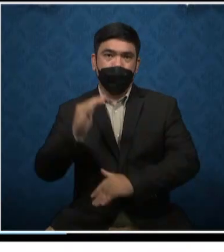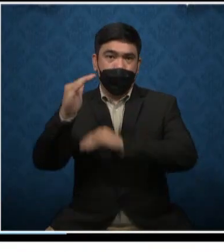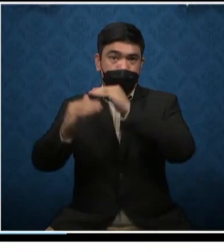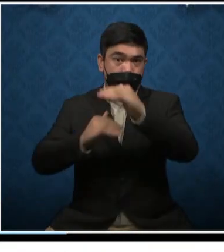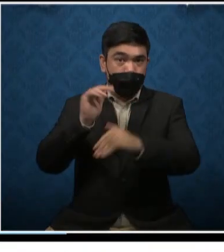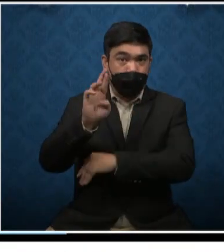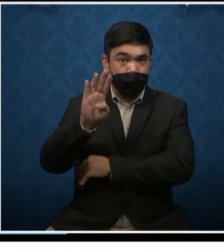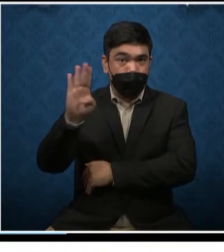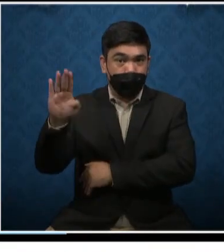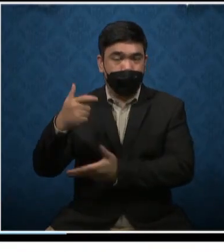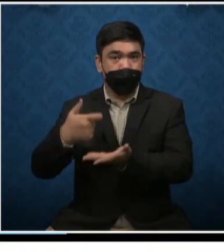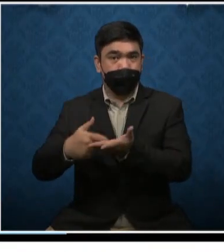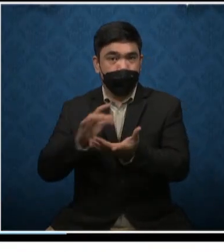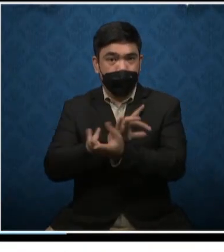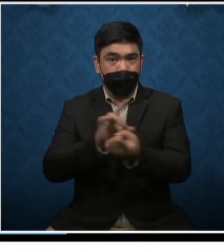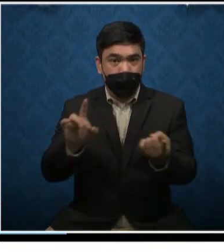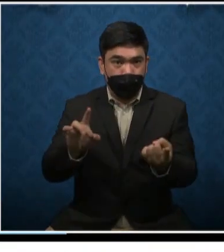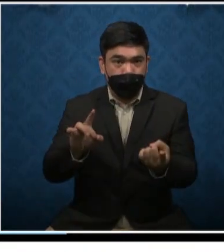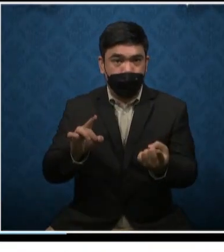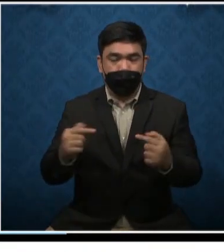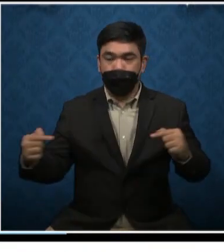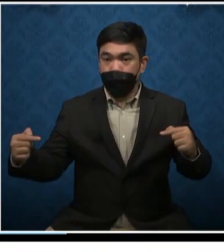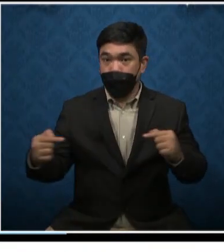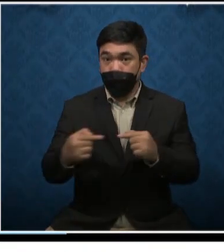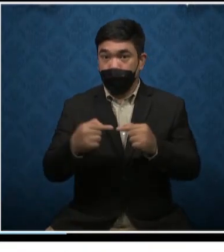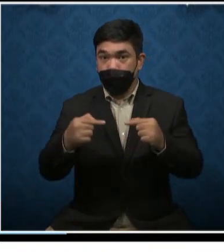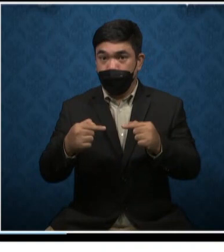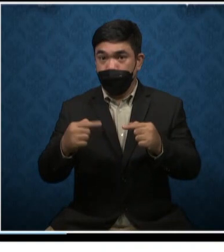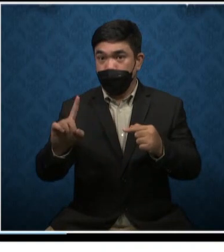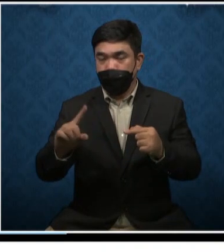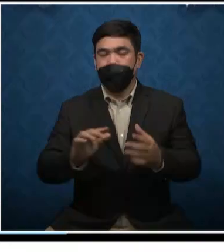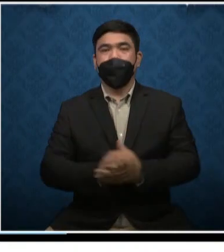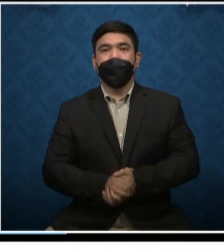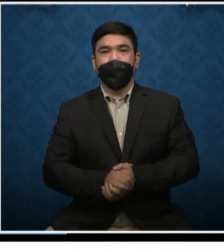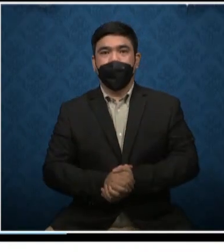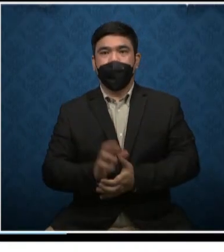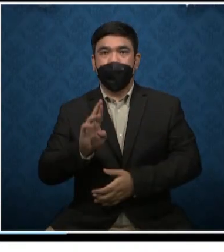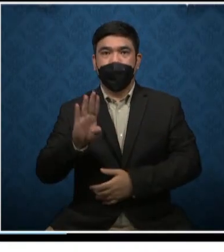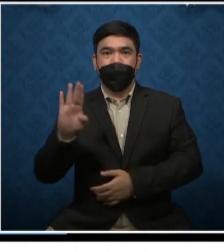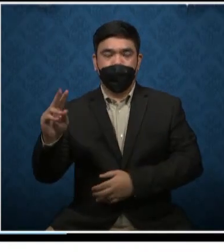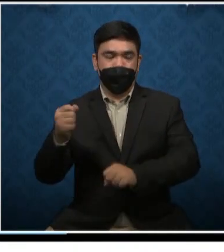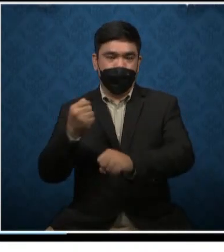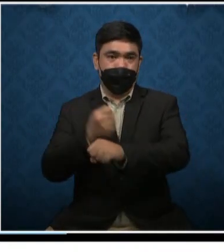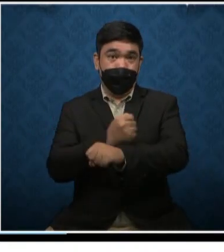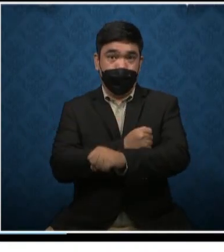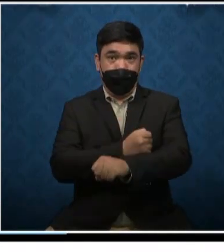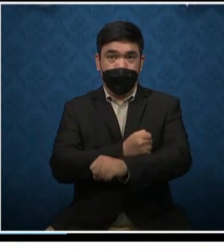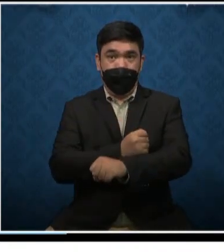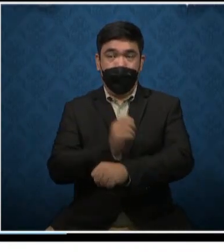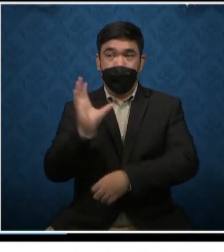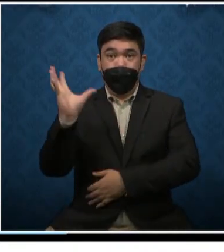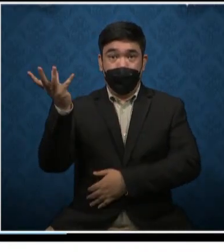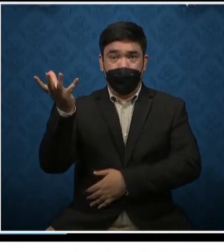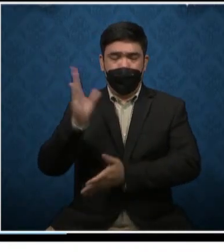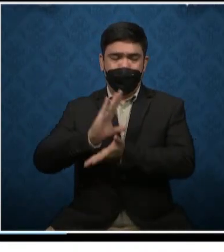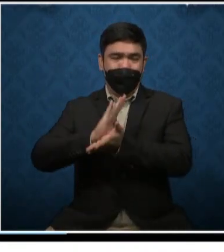บการประกันสังคมให้ตอบสนองกับสถานการณ์ของระบบแรงงานสากลที่เปลี่